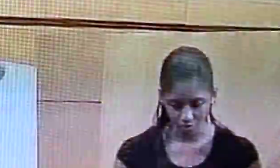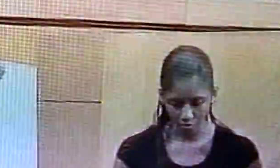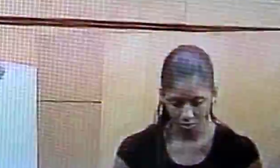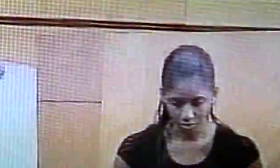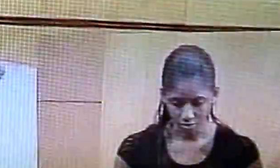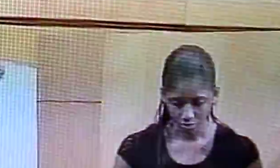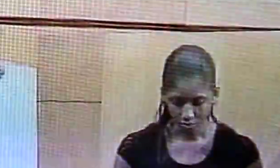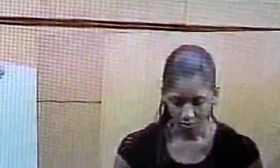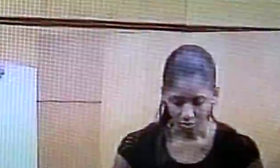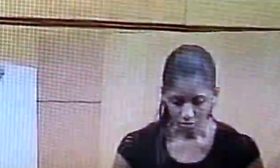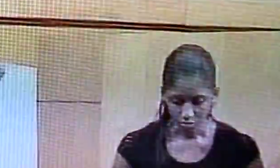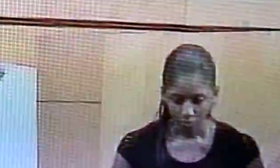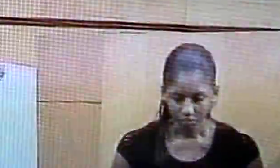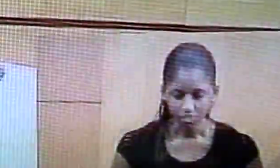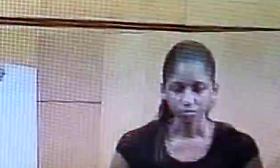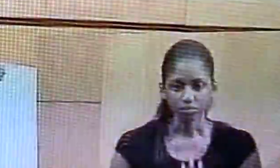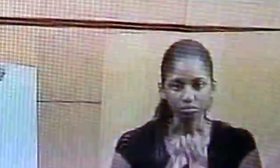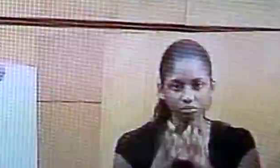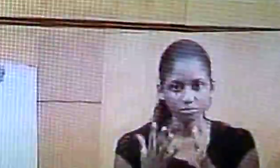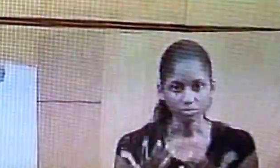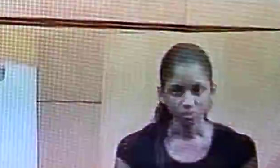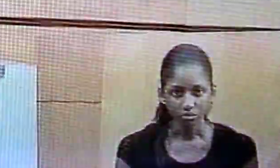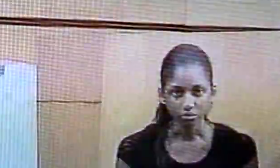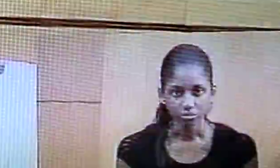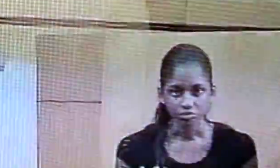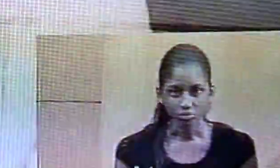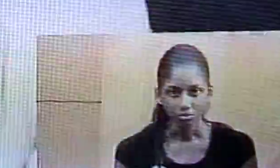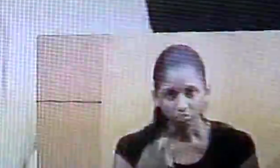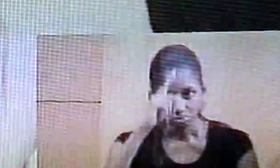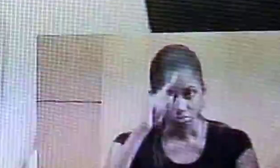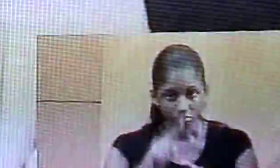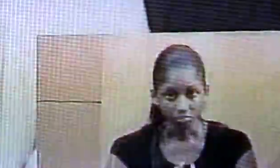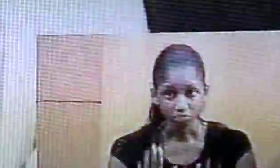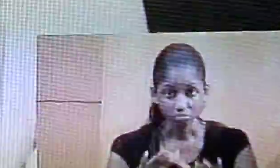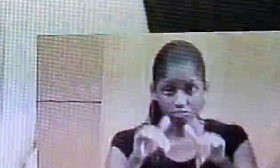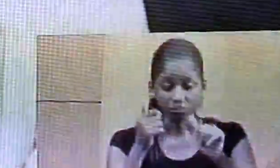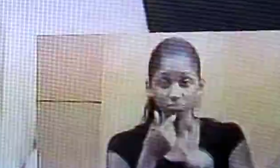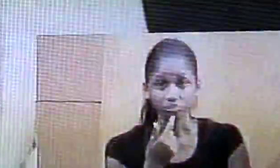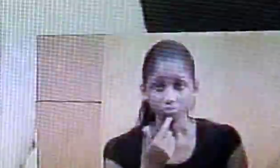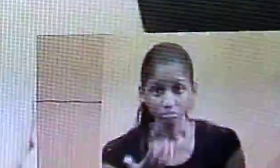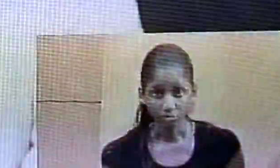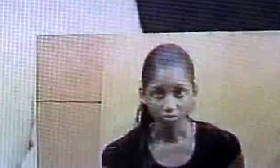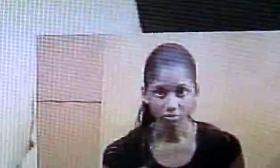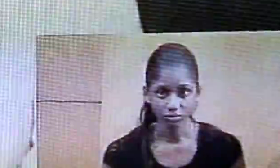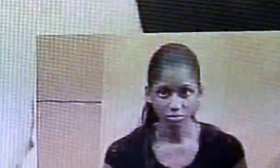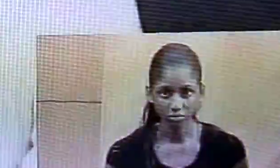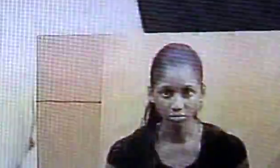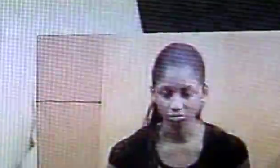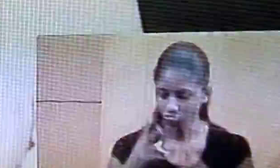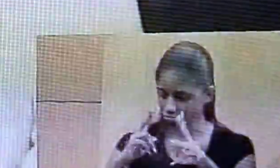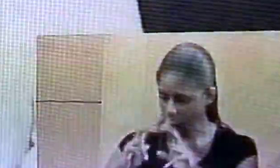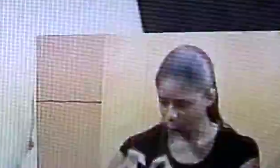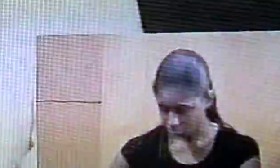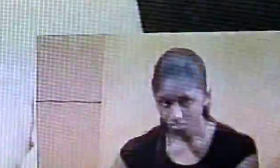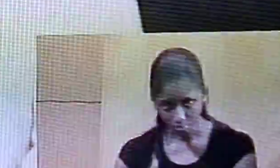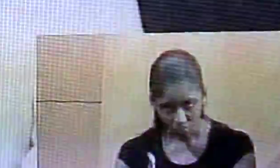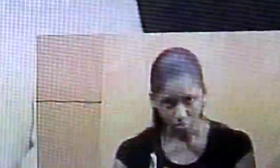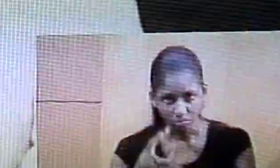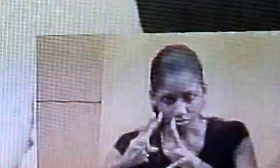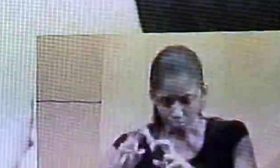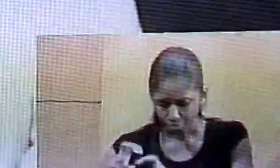Donc, l'objet de la plénière, c'est de bien analyser, c'est bien